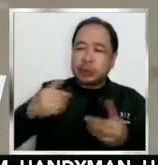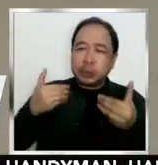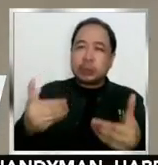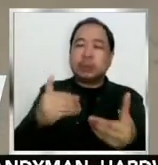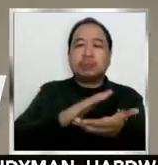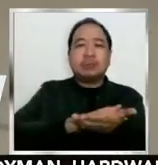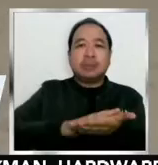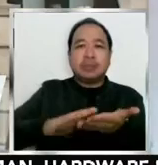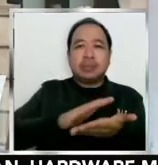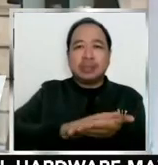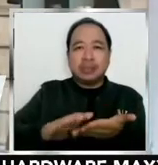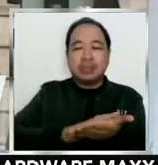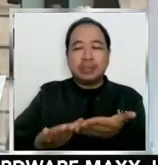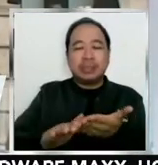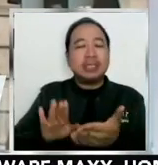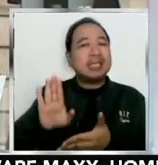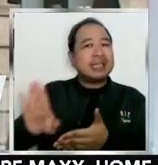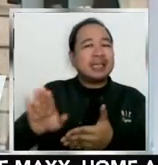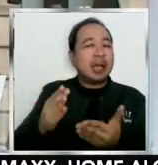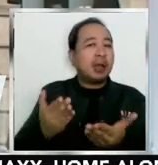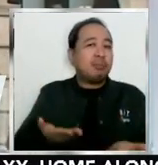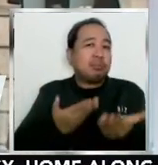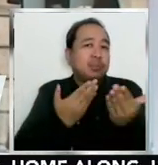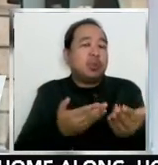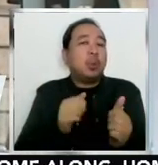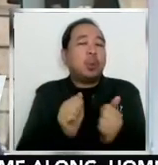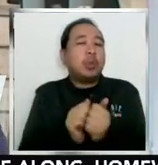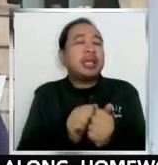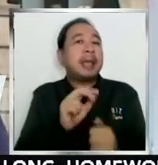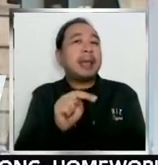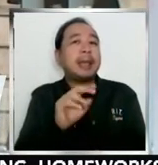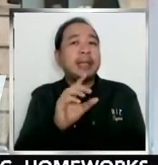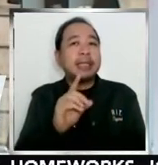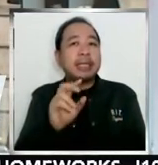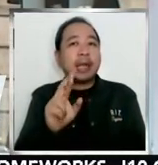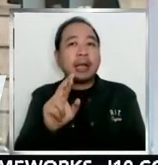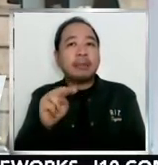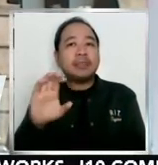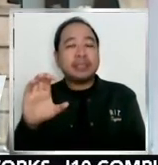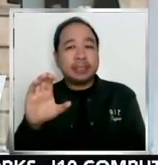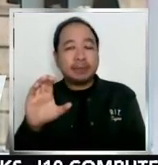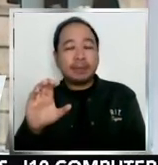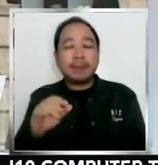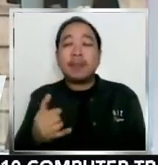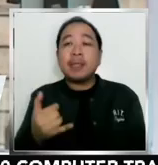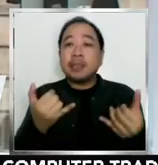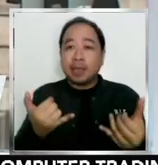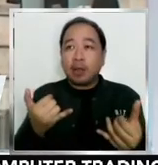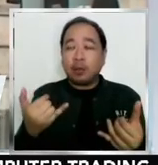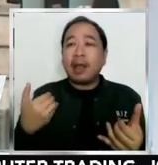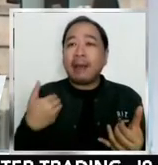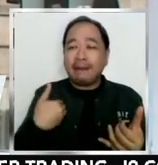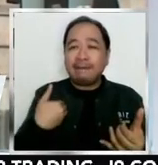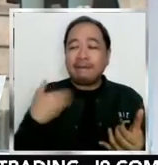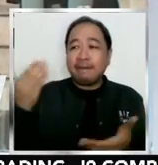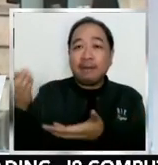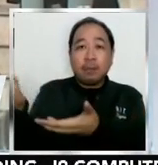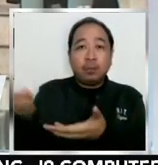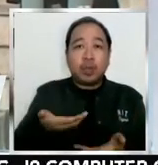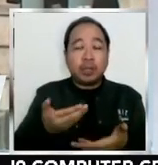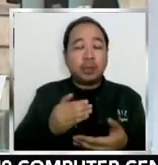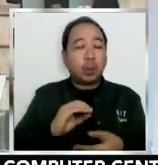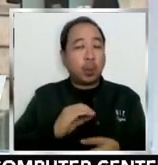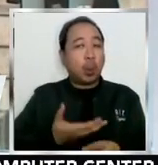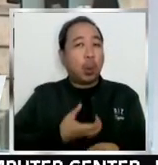ng NDRMC. Tayo na mismo mag-undertake ng cleanup by hiring our own ROVs. And if there are insurance policies that